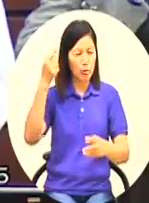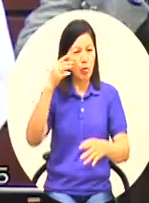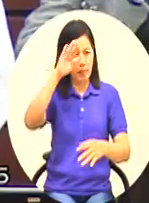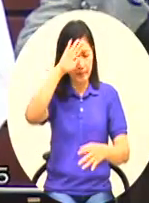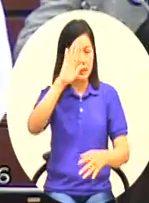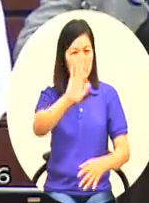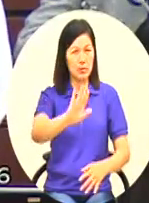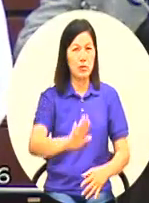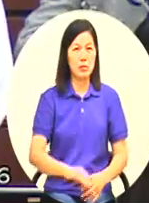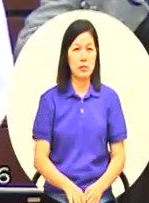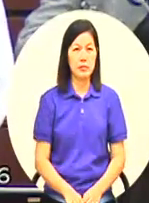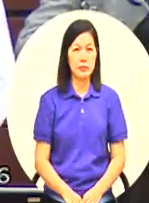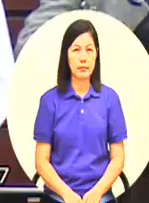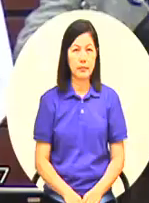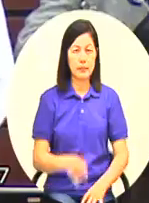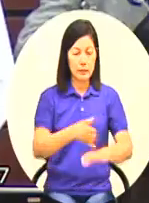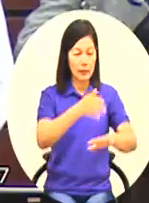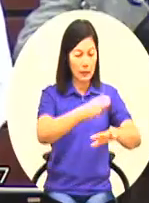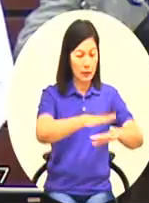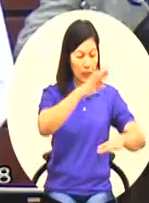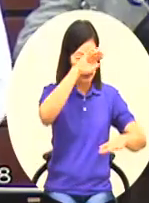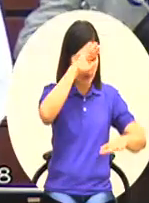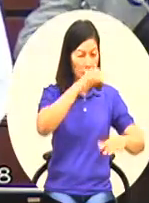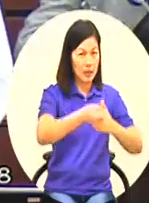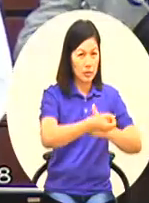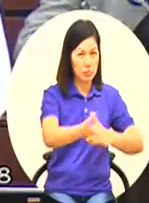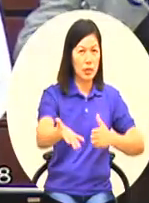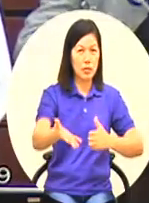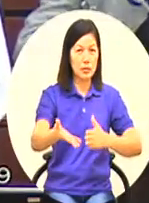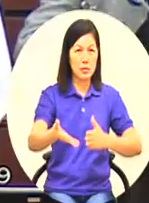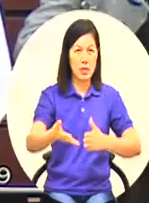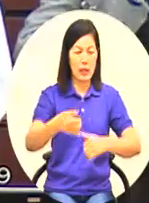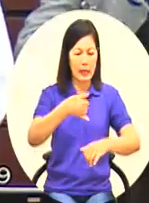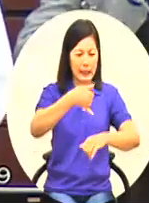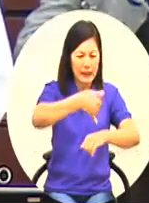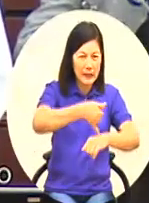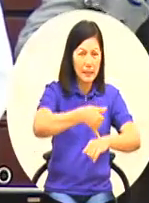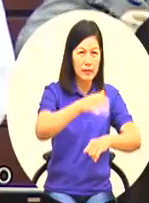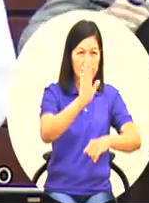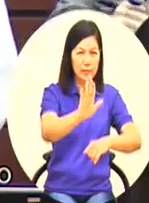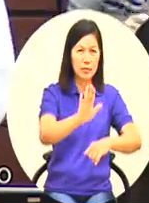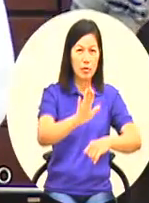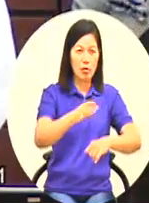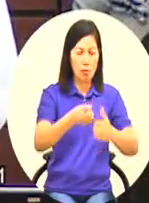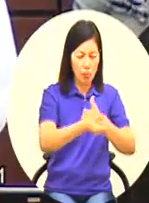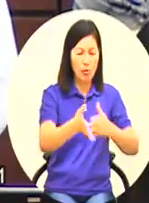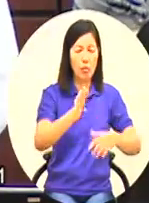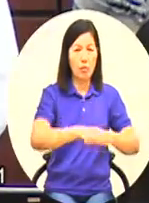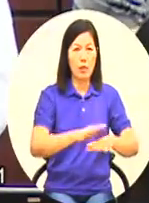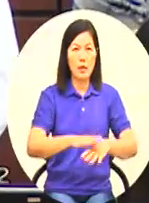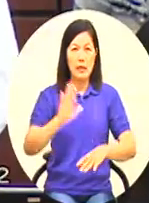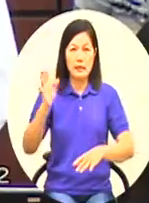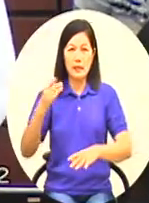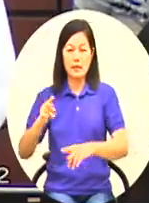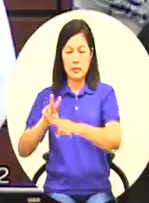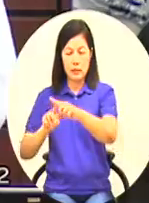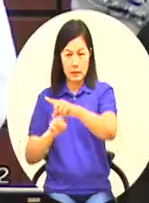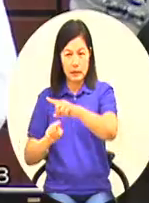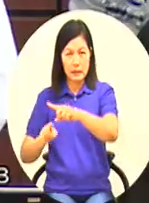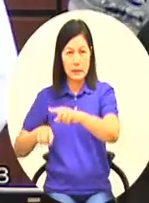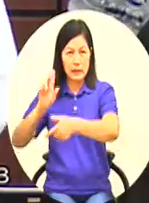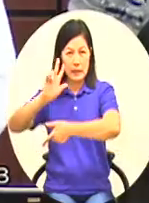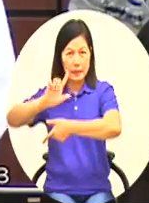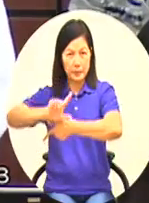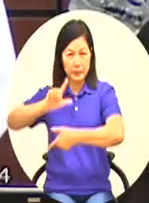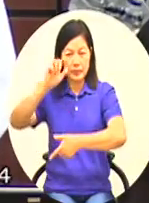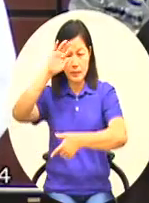被有带病毒的斑蚊埃及斑蚊传染叮咬才会传染，但是支卡病毒还多一个，也说这个人是